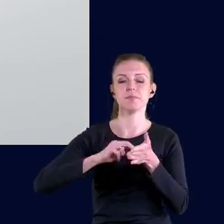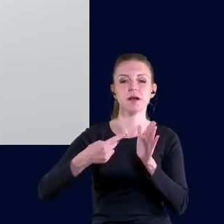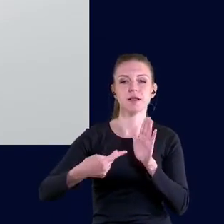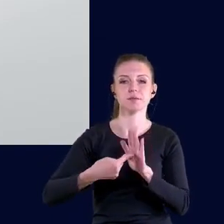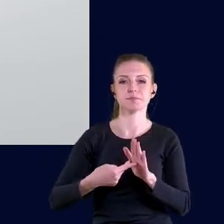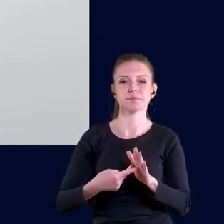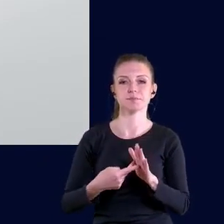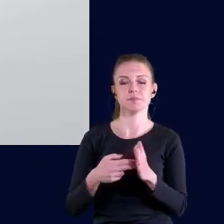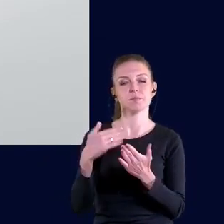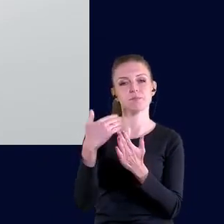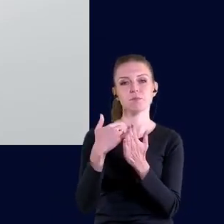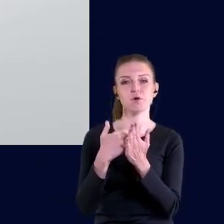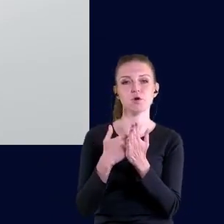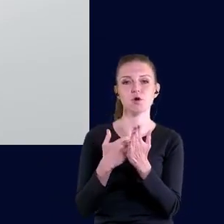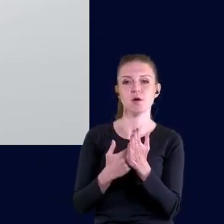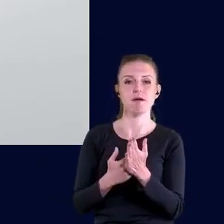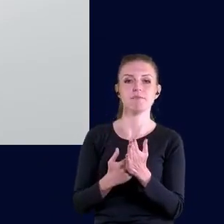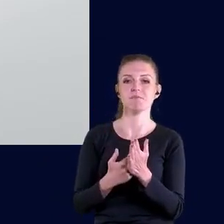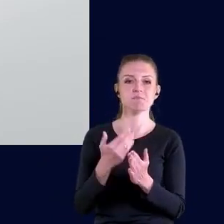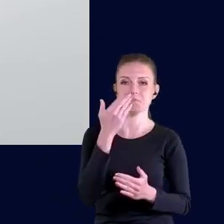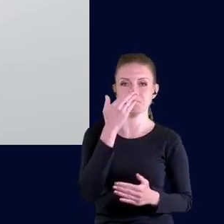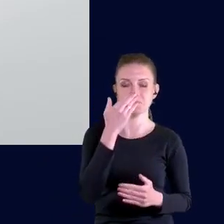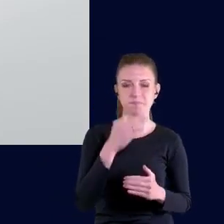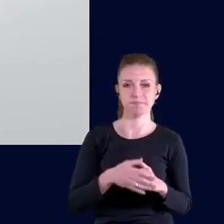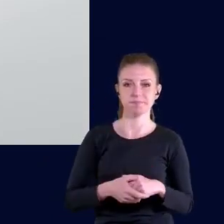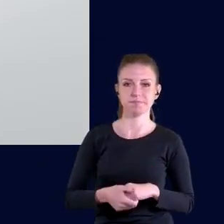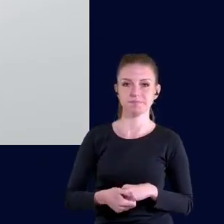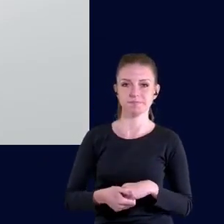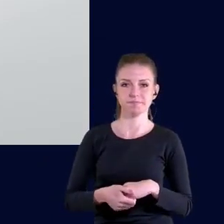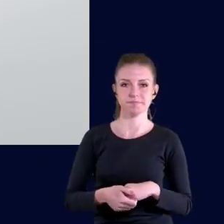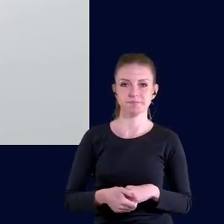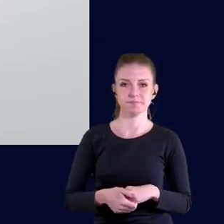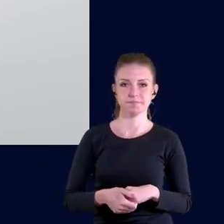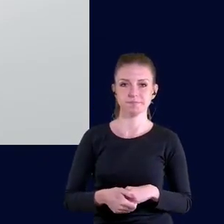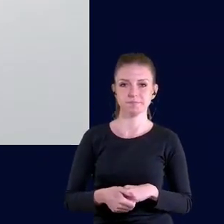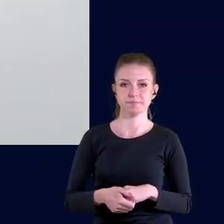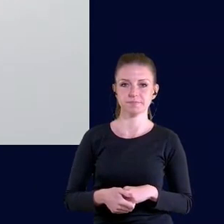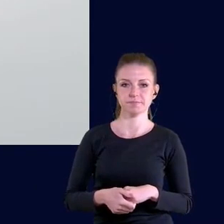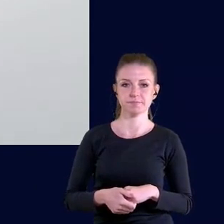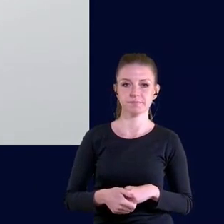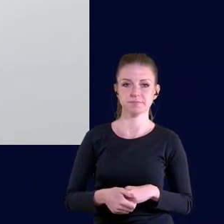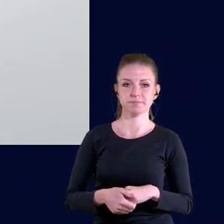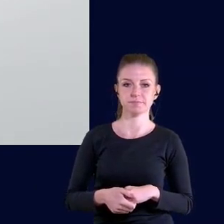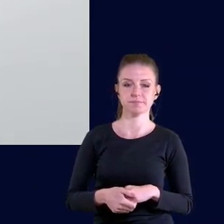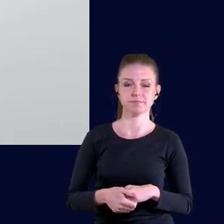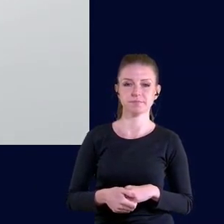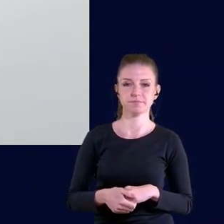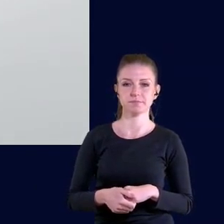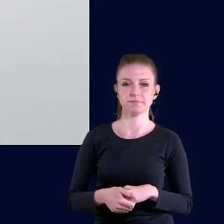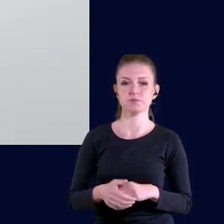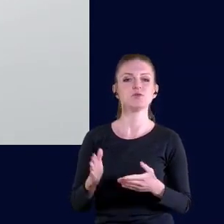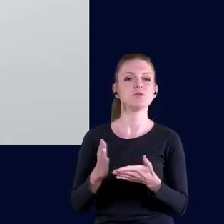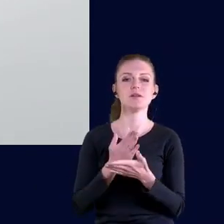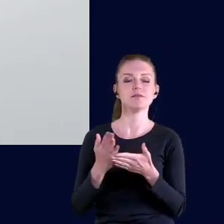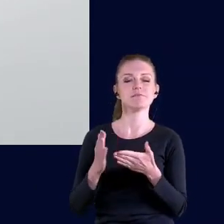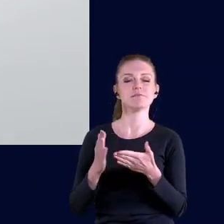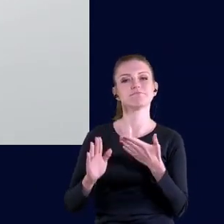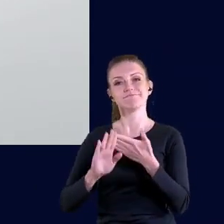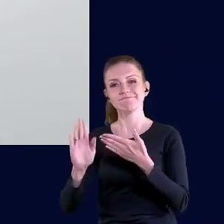szkolenie tak jak zwykle odpowiedzi tutaj na różnego rodzaju wystąpienia